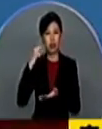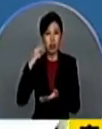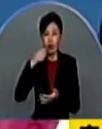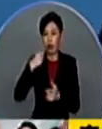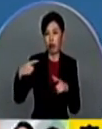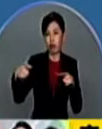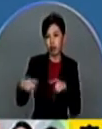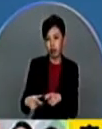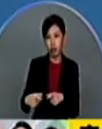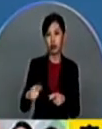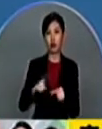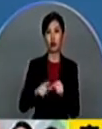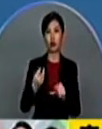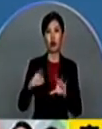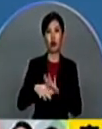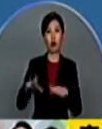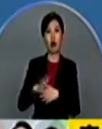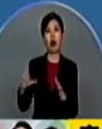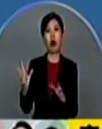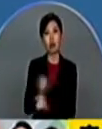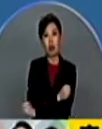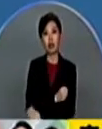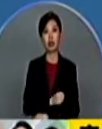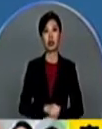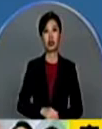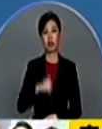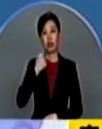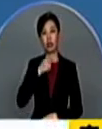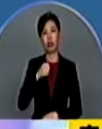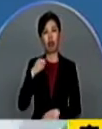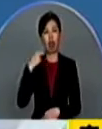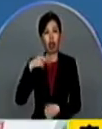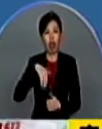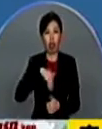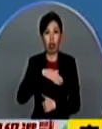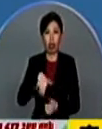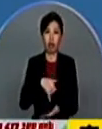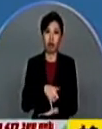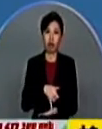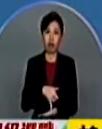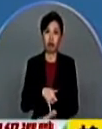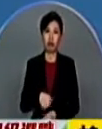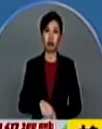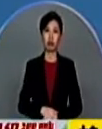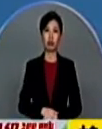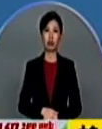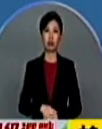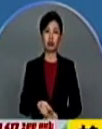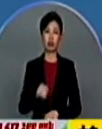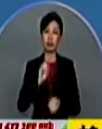了，把中华文化砍断了，让台湾越来越孤独。亲